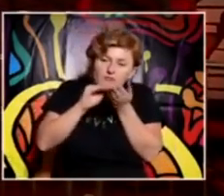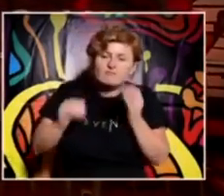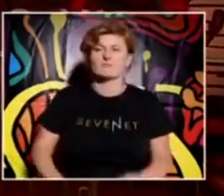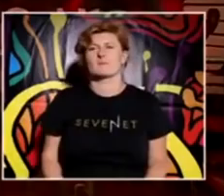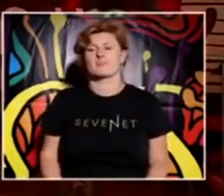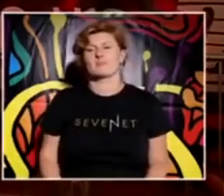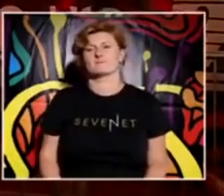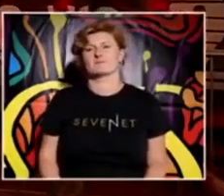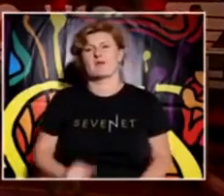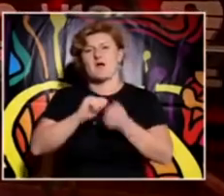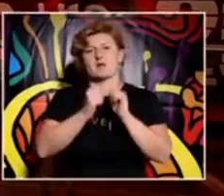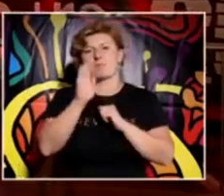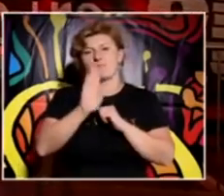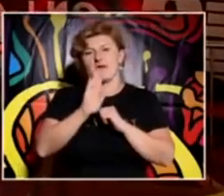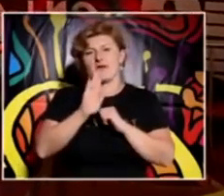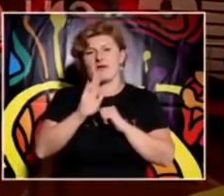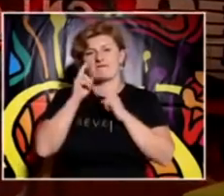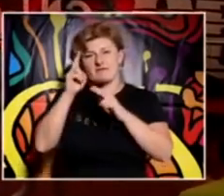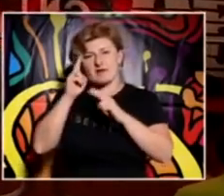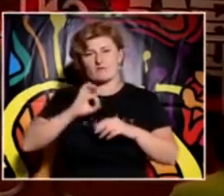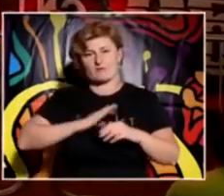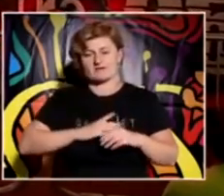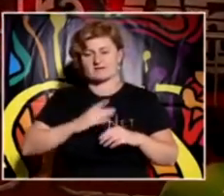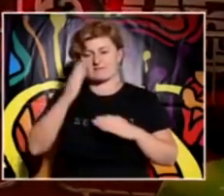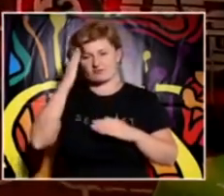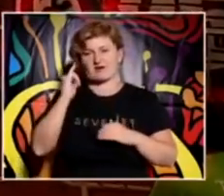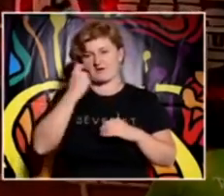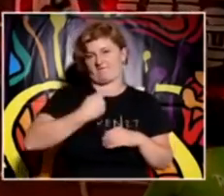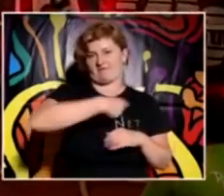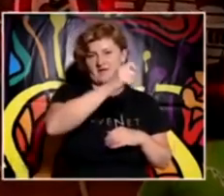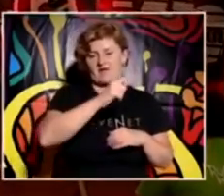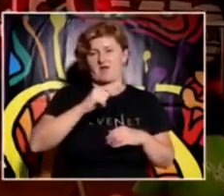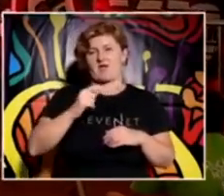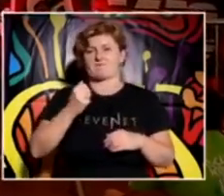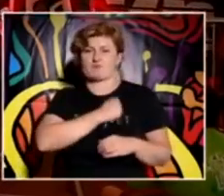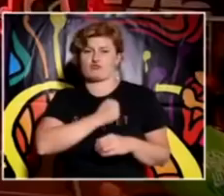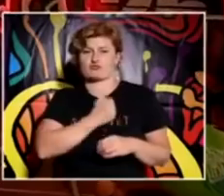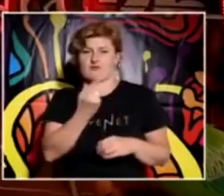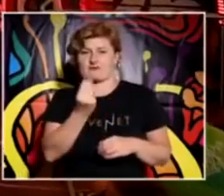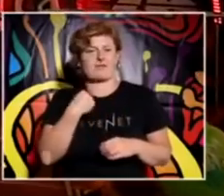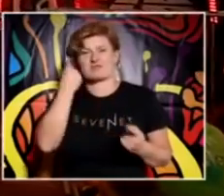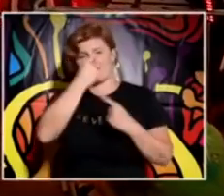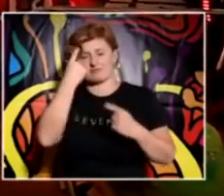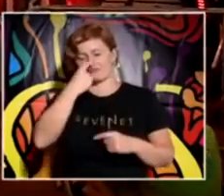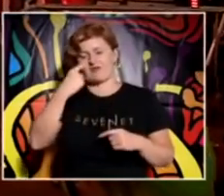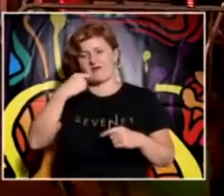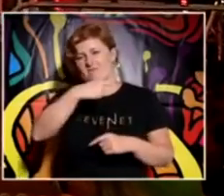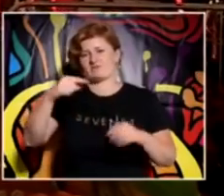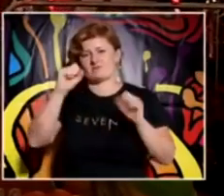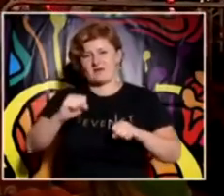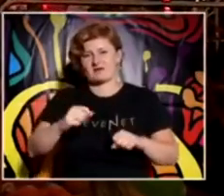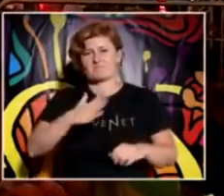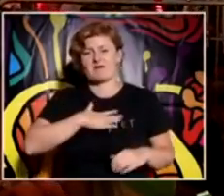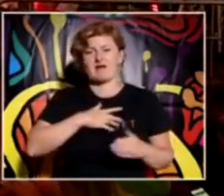telefonu, odpowiadajcie, albo B, wynajmuję swoje mieszkanie i ruszam, pożyczam kasę i nie myślę o długach, mam